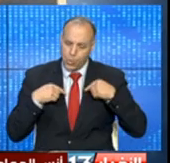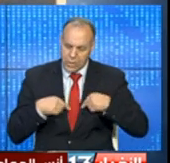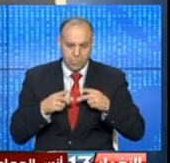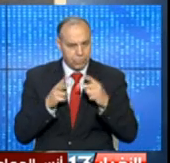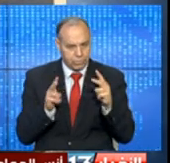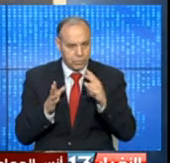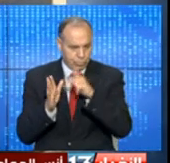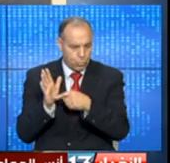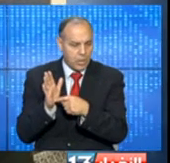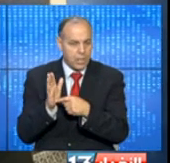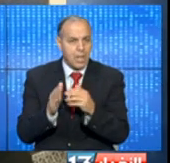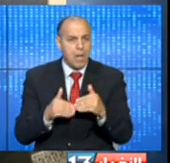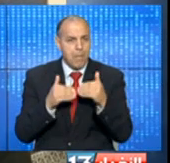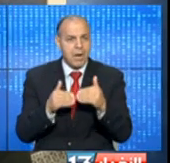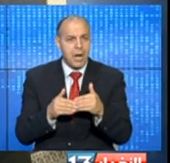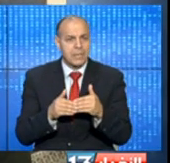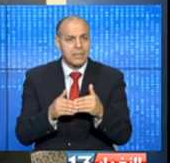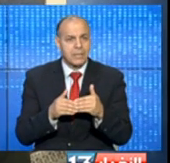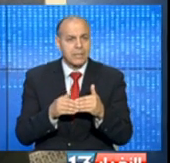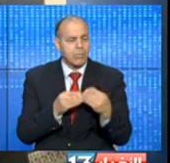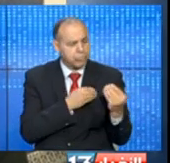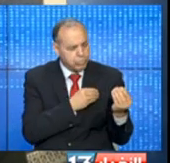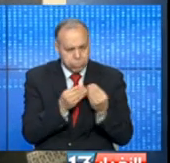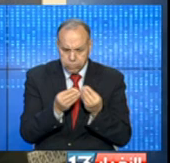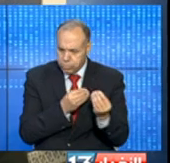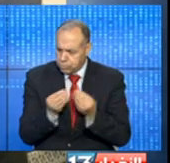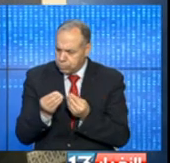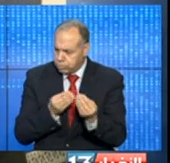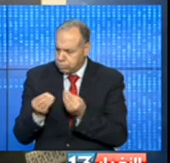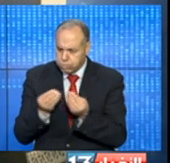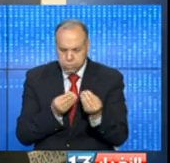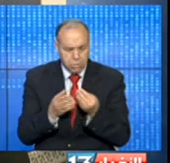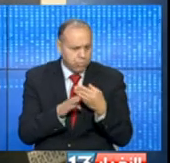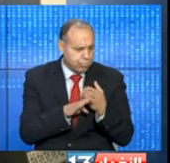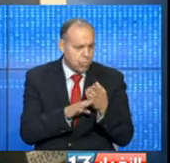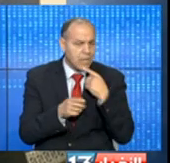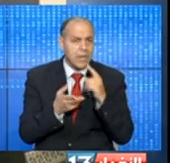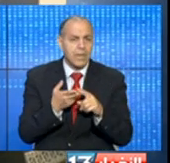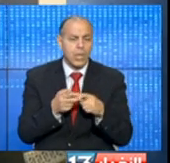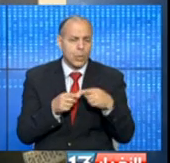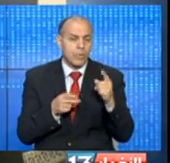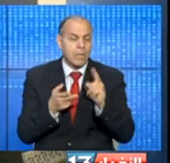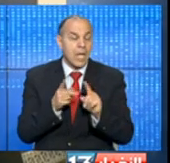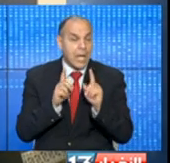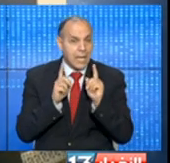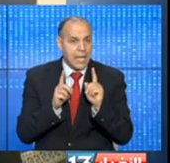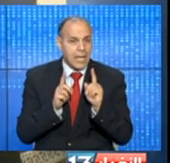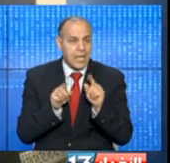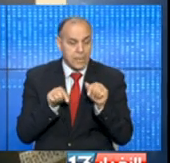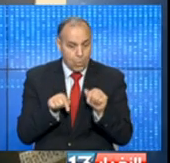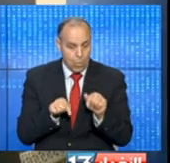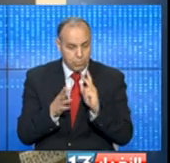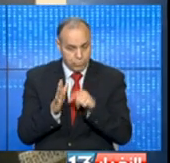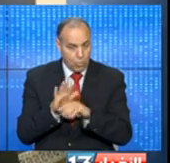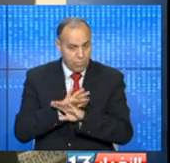اتفاق جاء بعد سلسله من المشاورات والحوار الطويل ولكنه افضى الى هذا